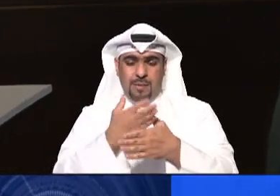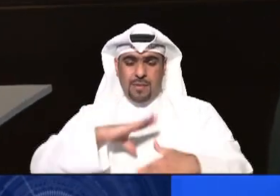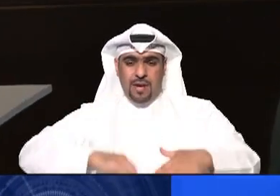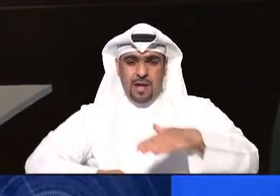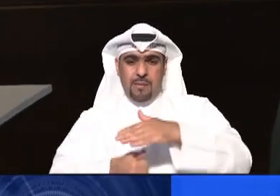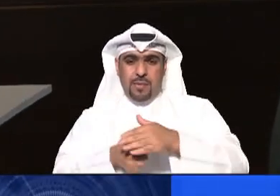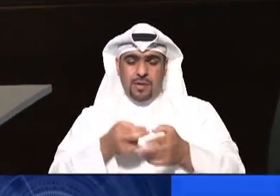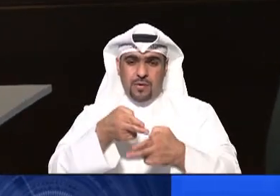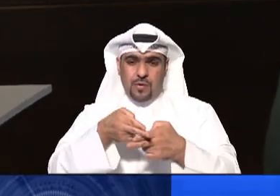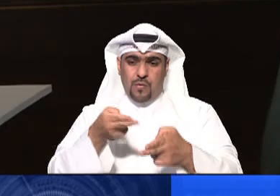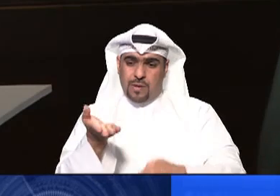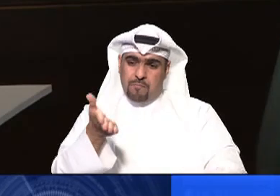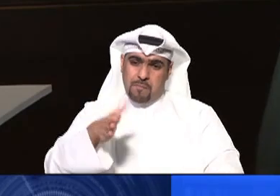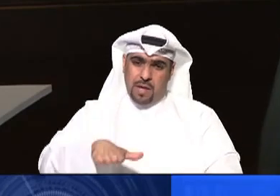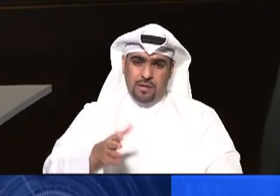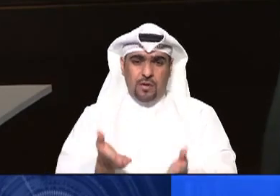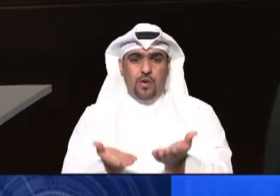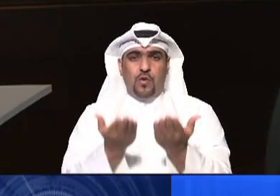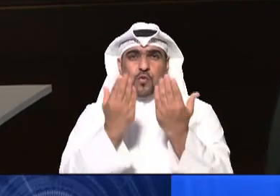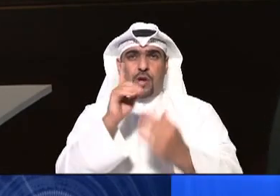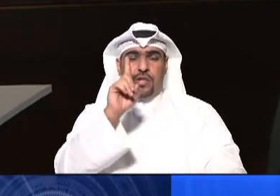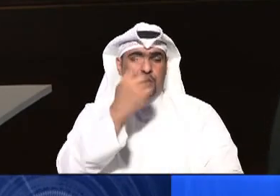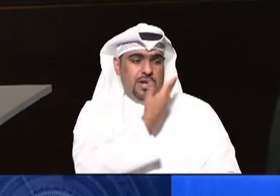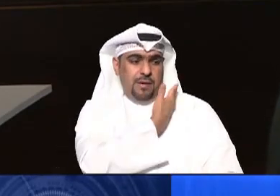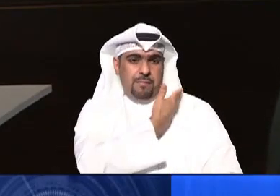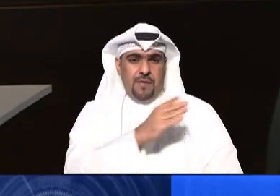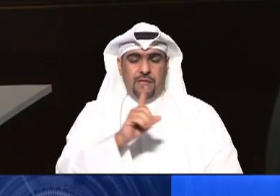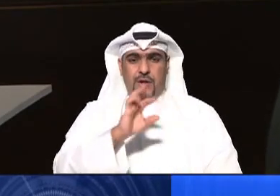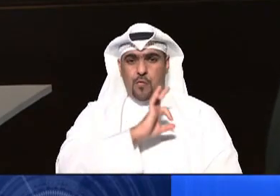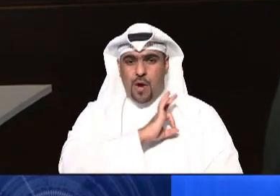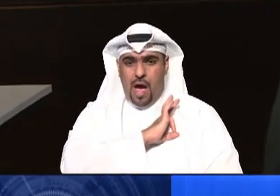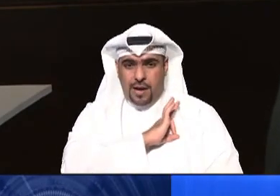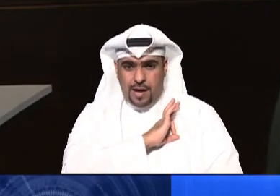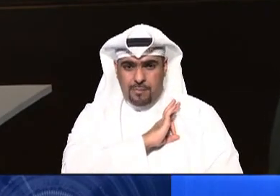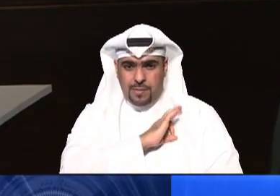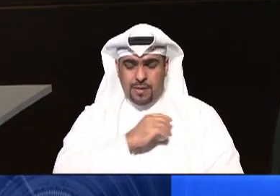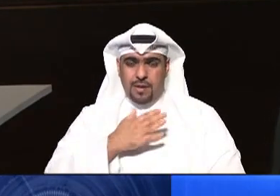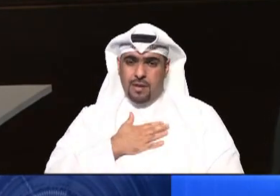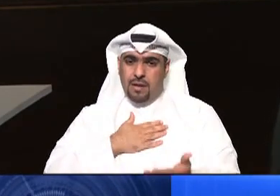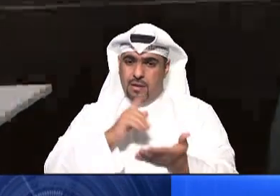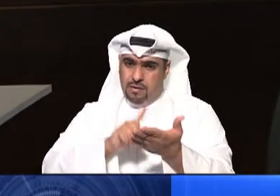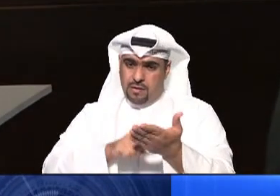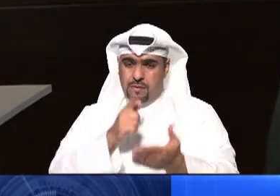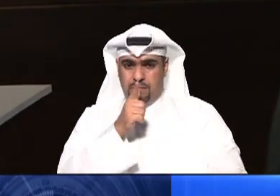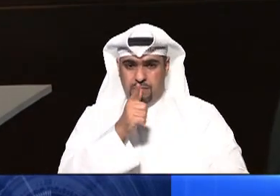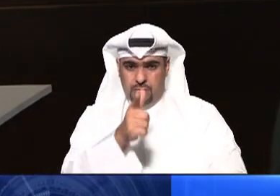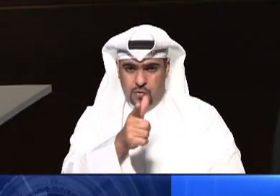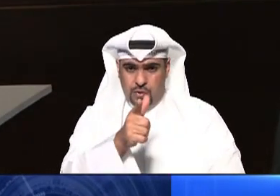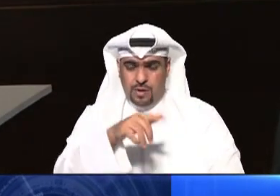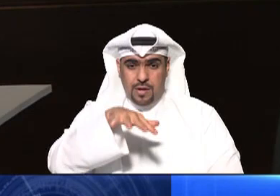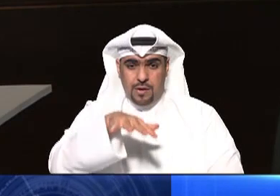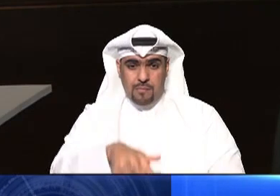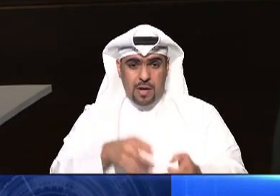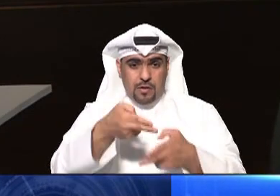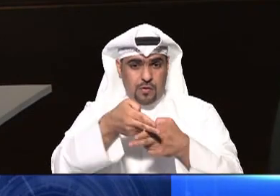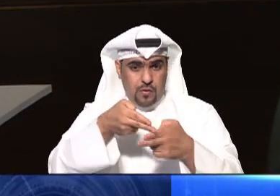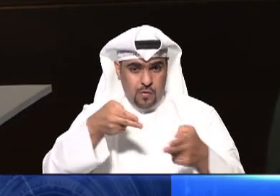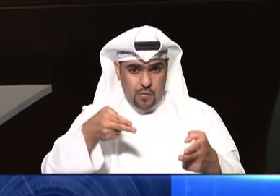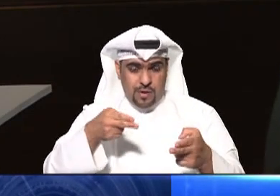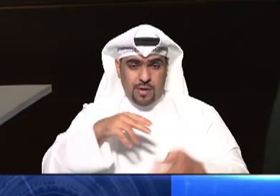المغفرة والرحمة، ونؤكد لإخوتنا بالكويت بأن السودان